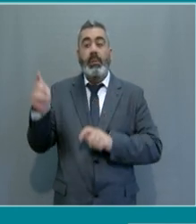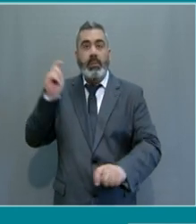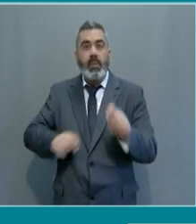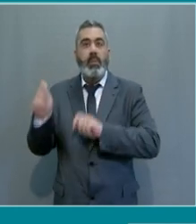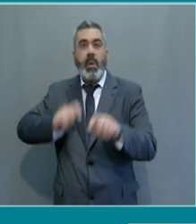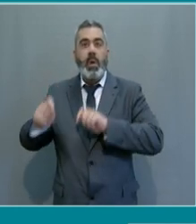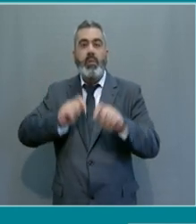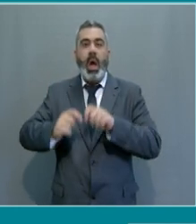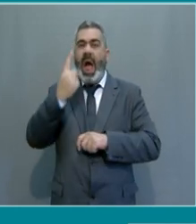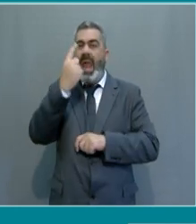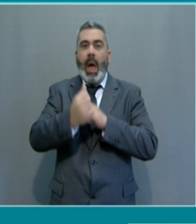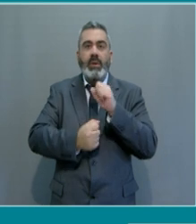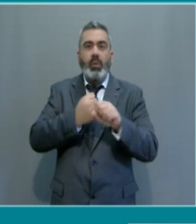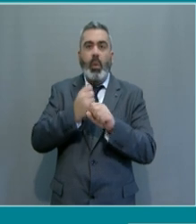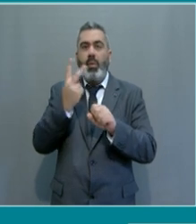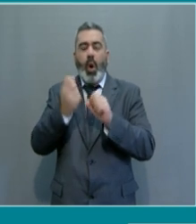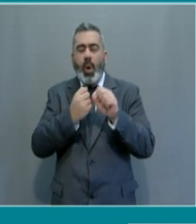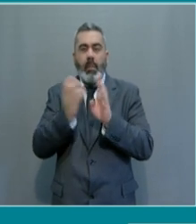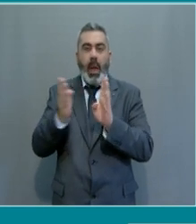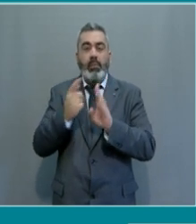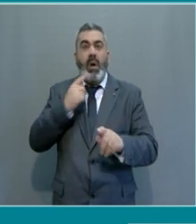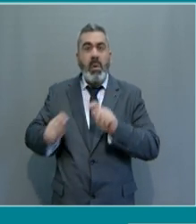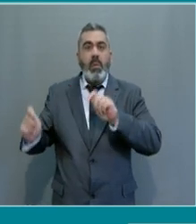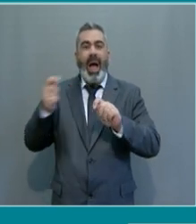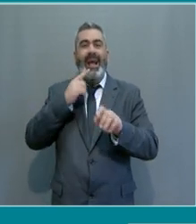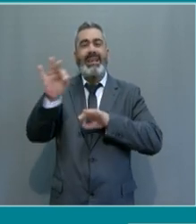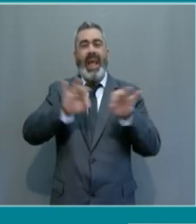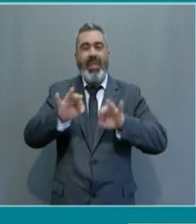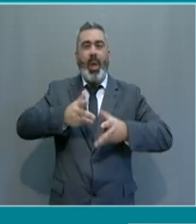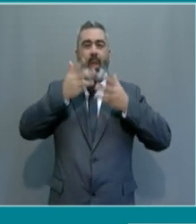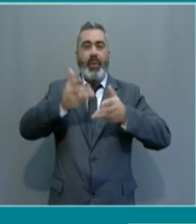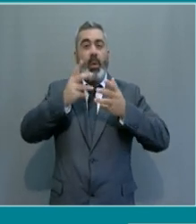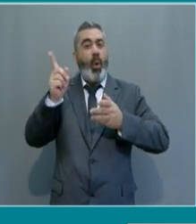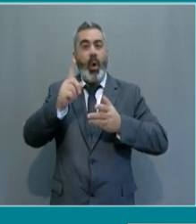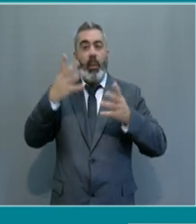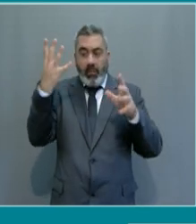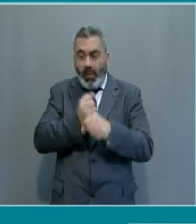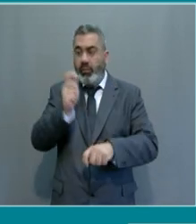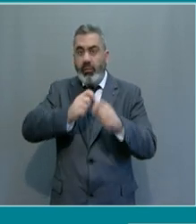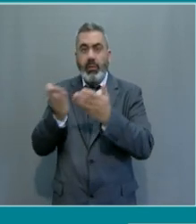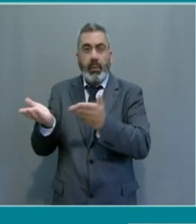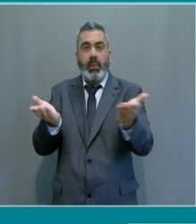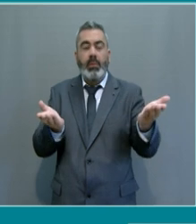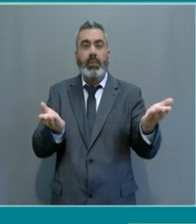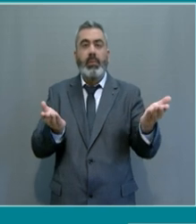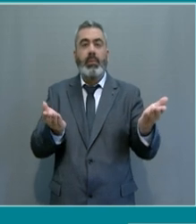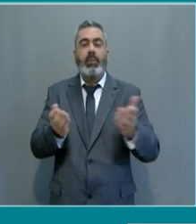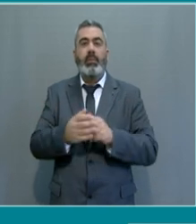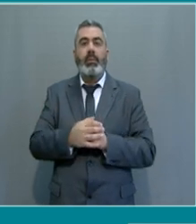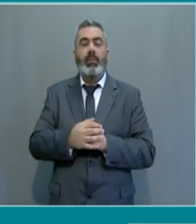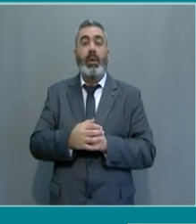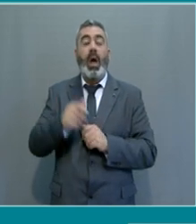σε 1,5 με 2 χρόνια και αυτό είναι σημαντικό. Δεν φτάνει απλώς να σχεδιάζουμε, αλλά προχωρήσαμε και το υλοποιήσαμε. Και αυτό